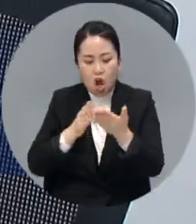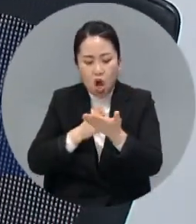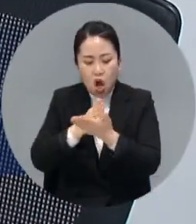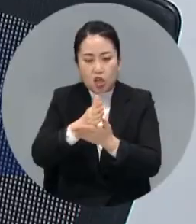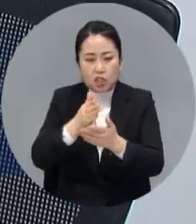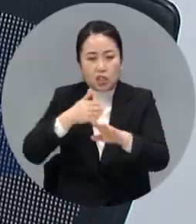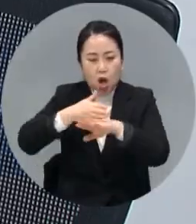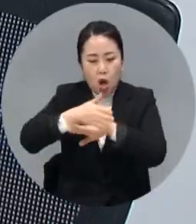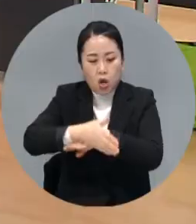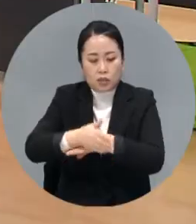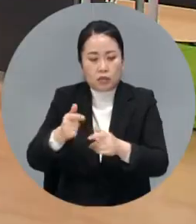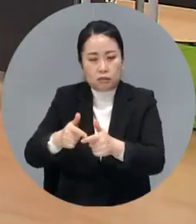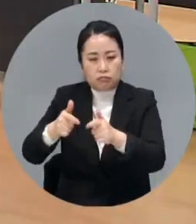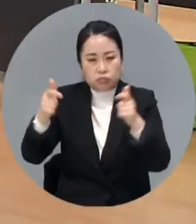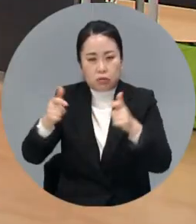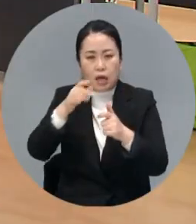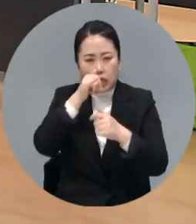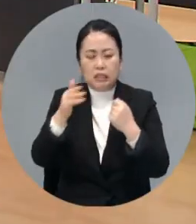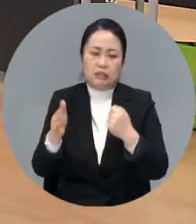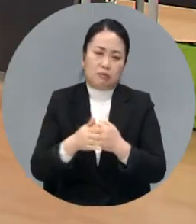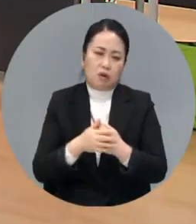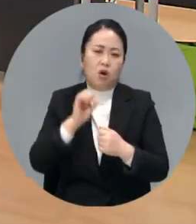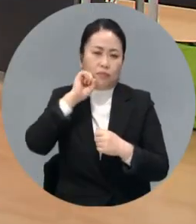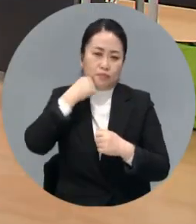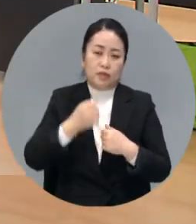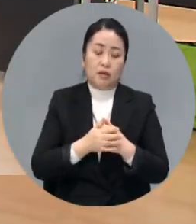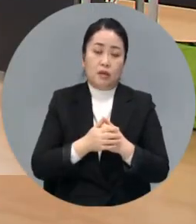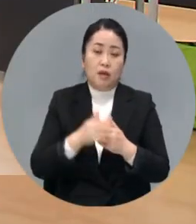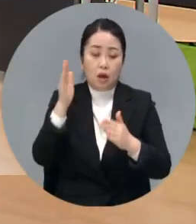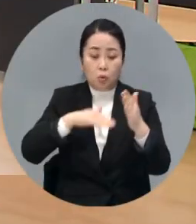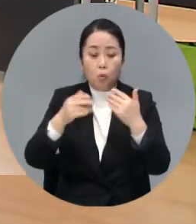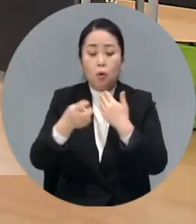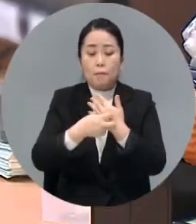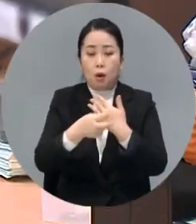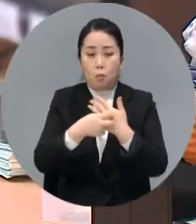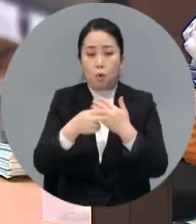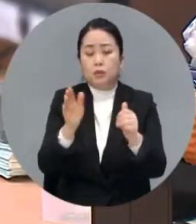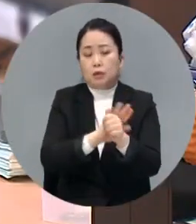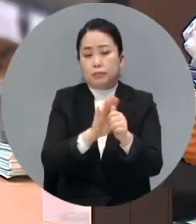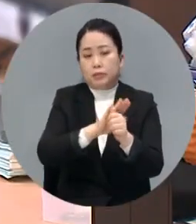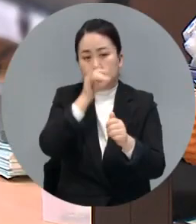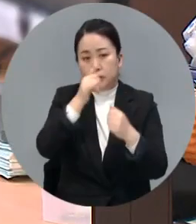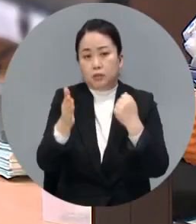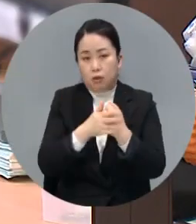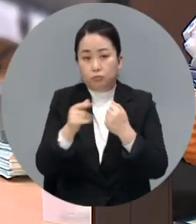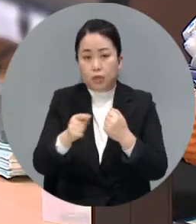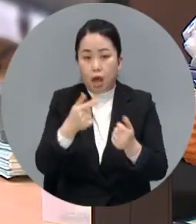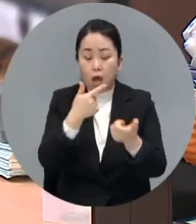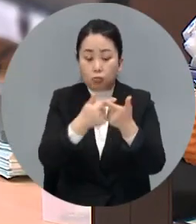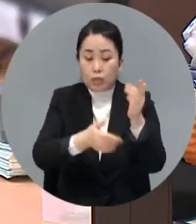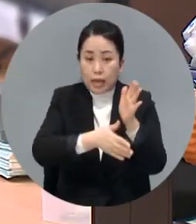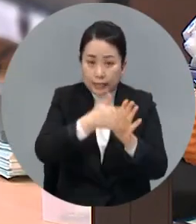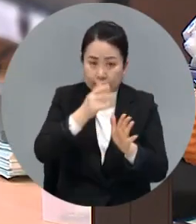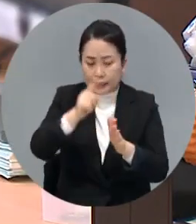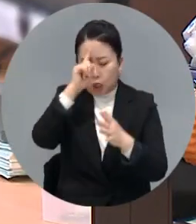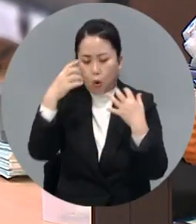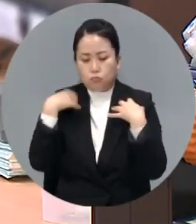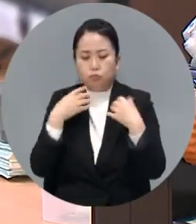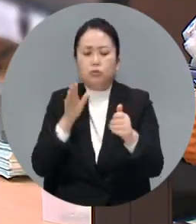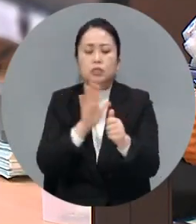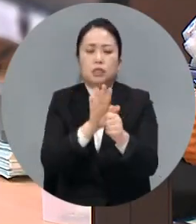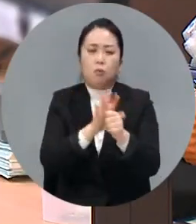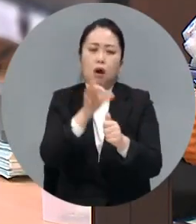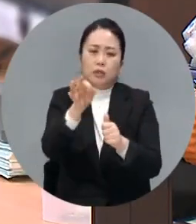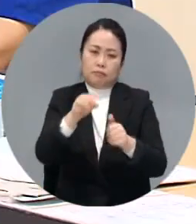이쯤 됩니다. 공공의료 서비스를 제공하는 만큼 부산시와 정부 지원금이 운영에 절대적이지만